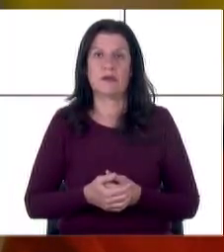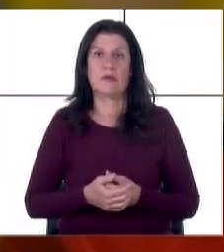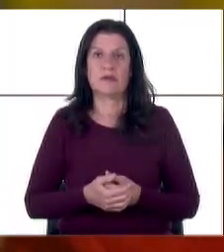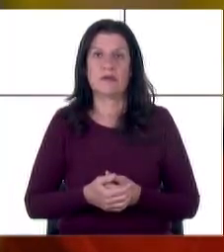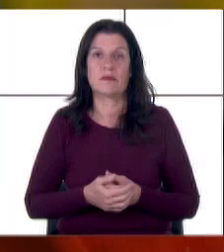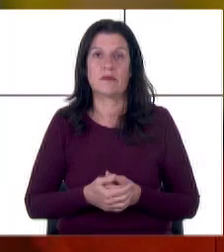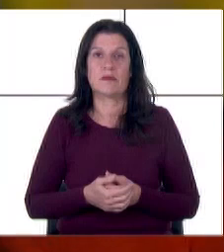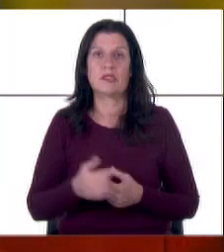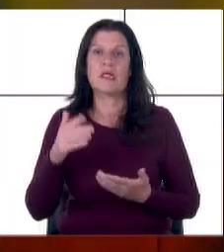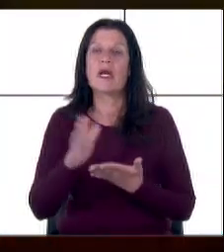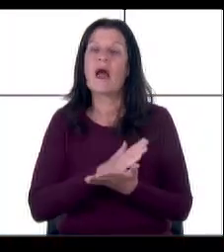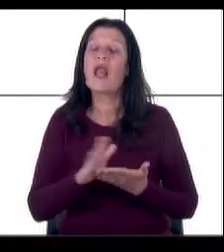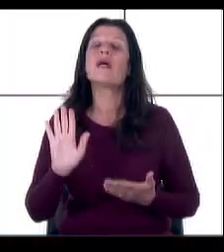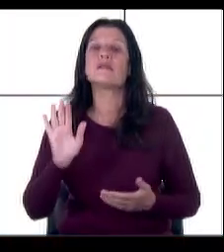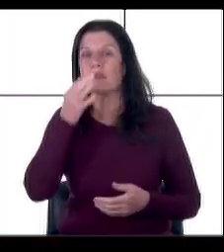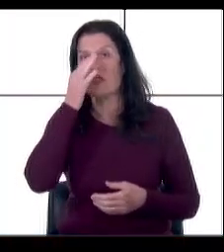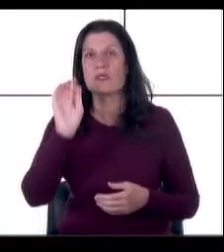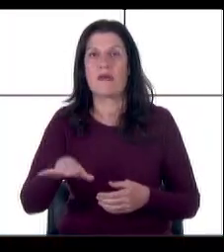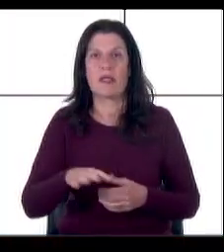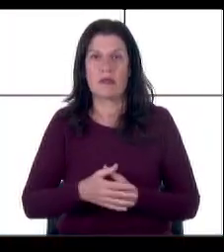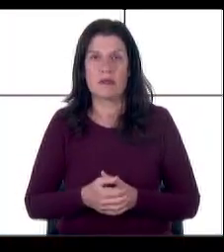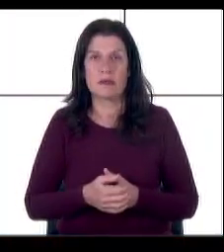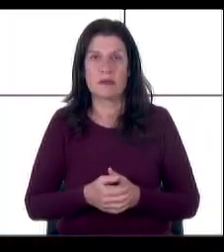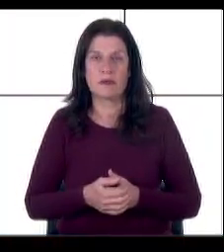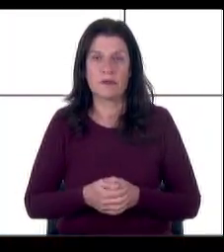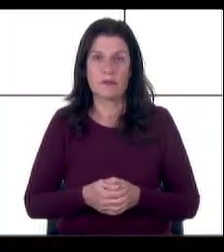זהו, החלטתי שאני עוזבת.